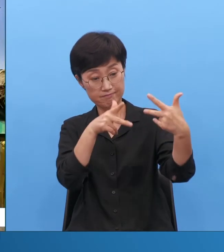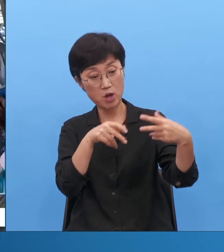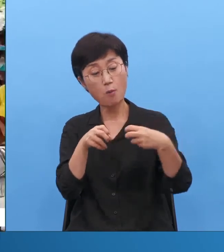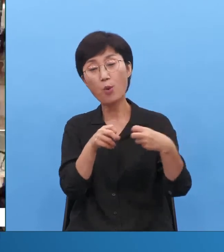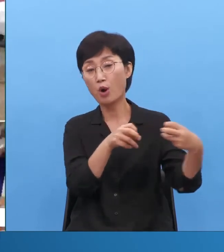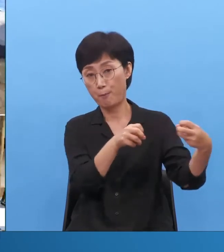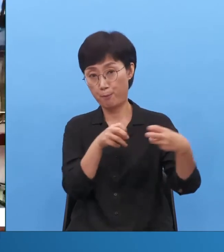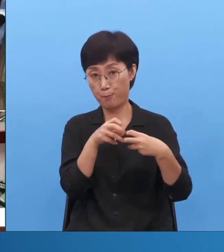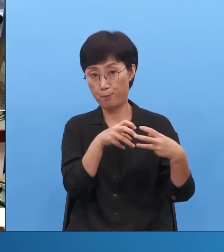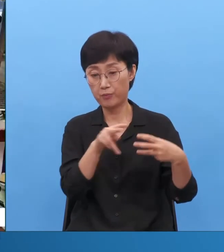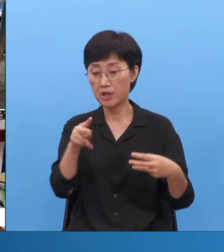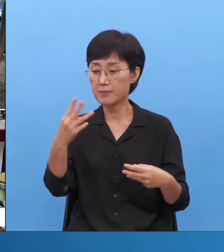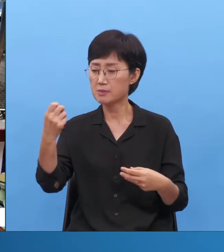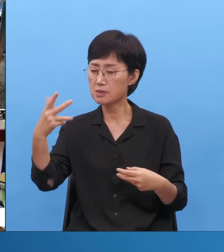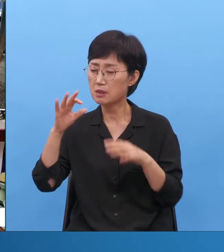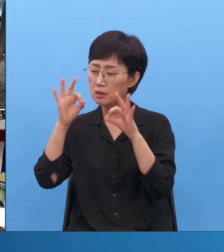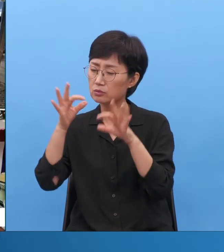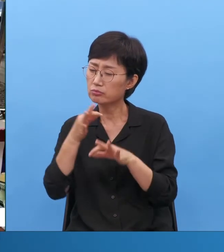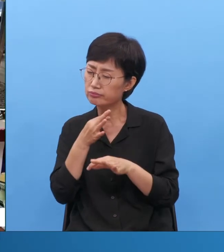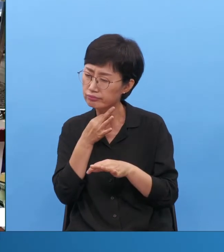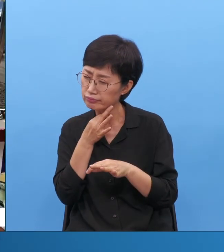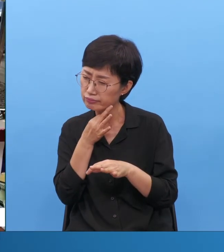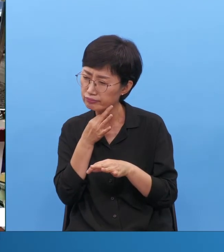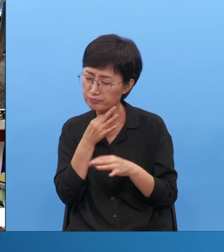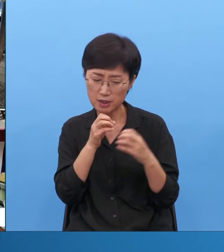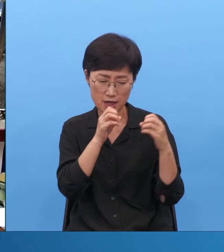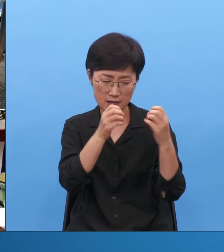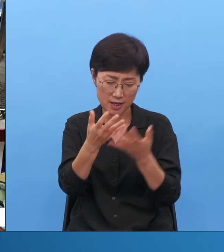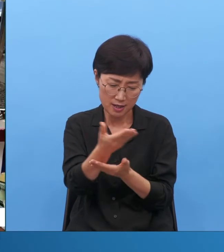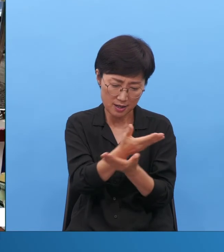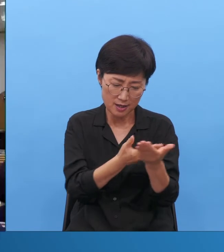현장을 실제 마음 담고 캠프하는 응답을 누렸습니다.